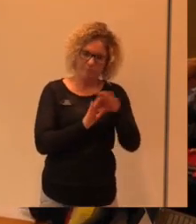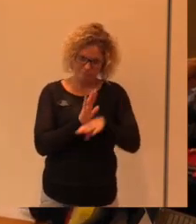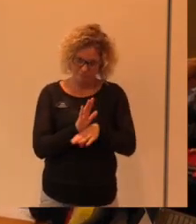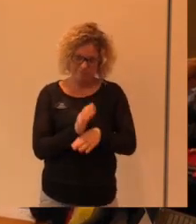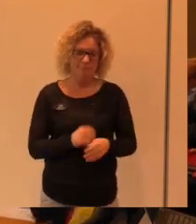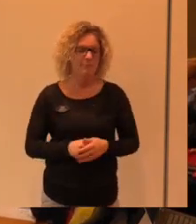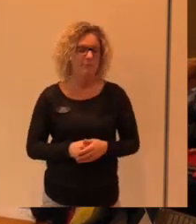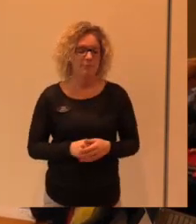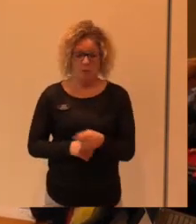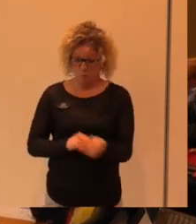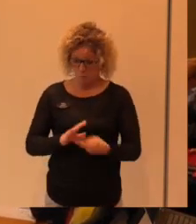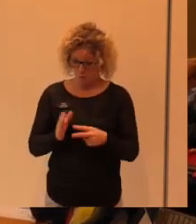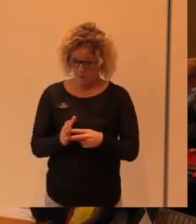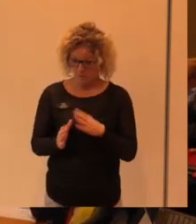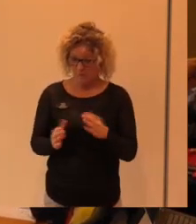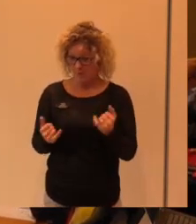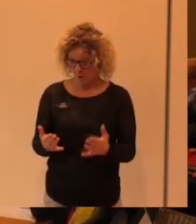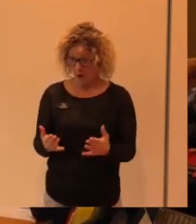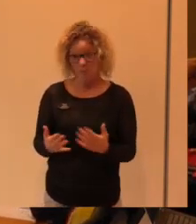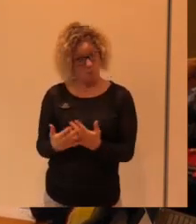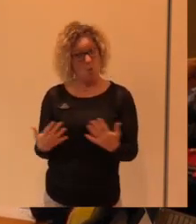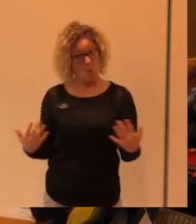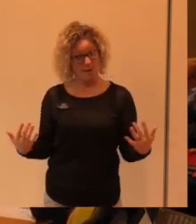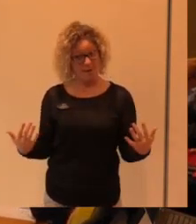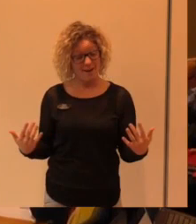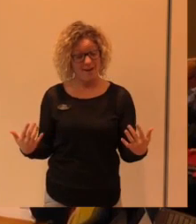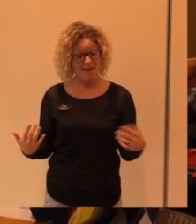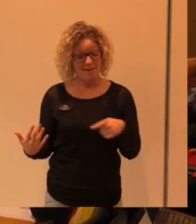De system som vi har idag, och det är ganska många,